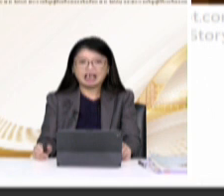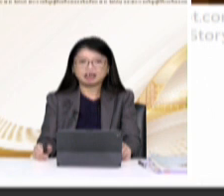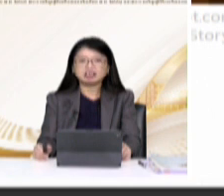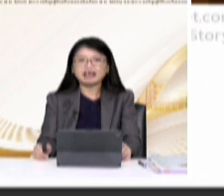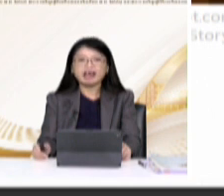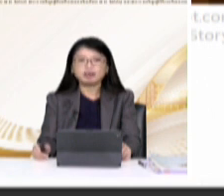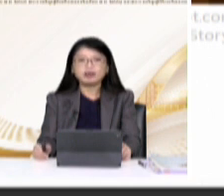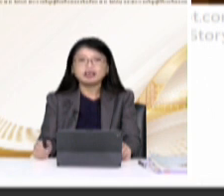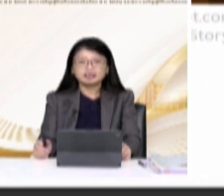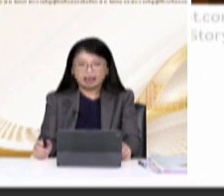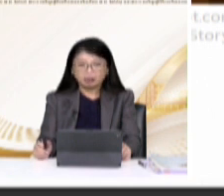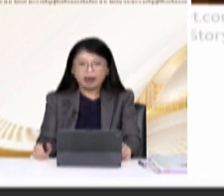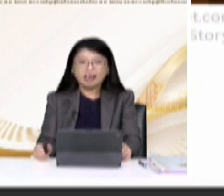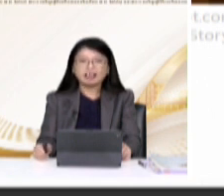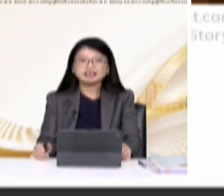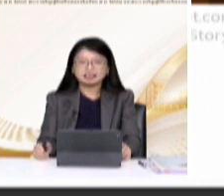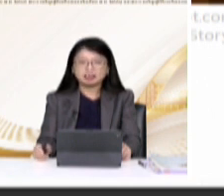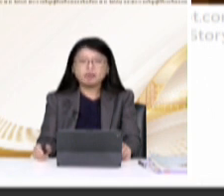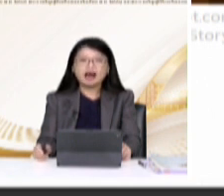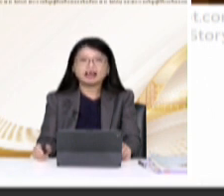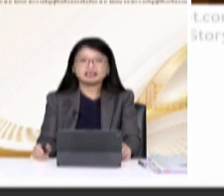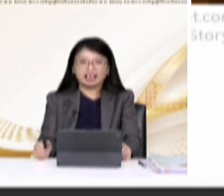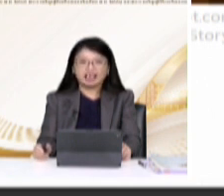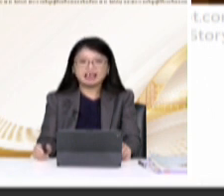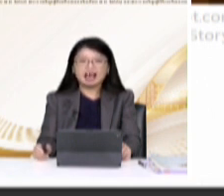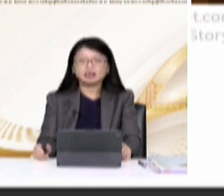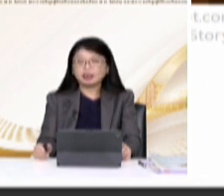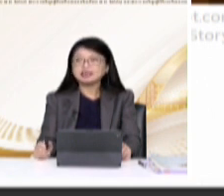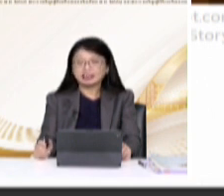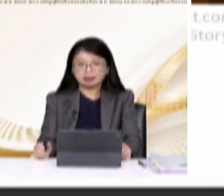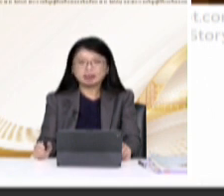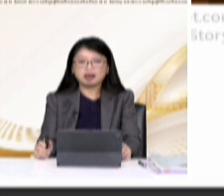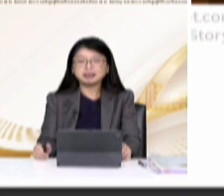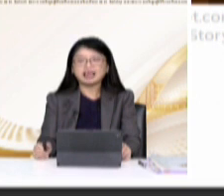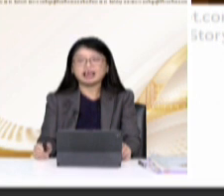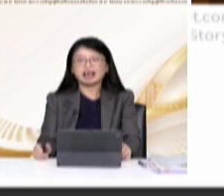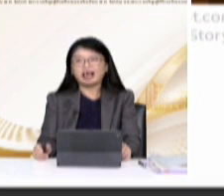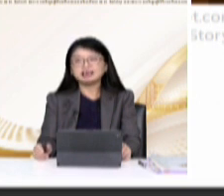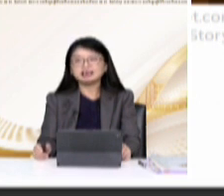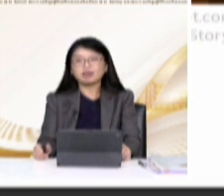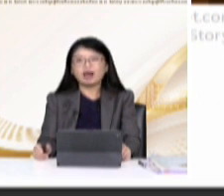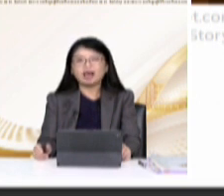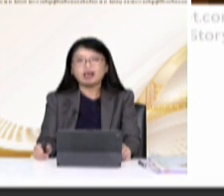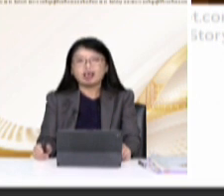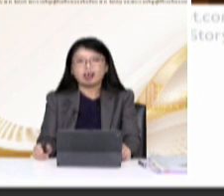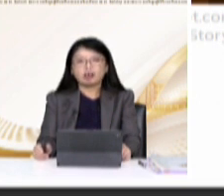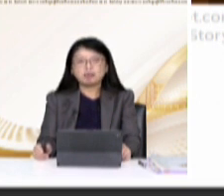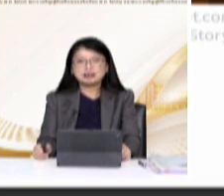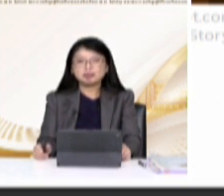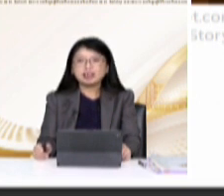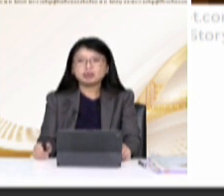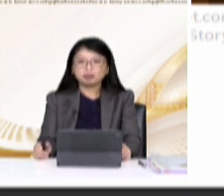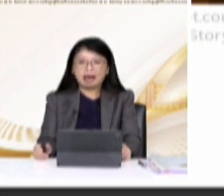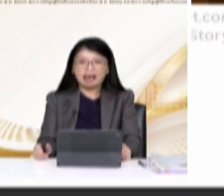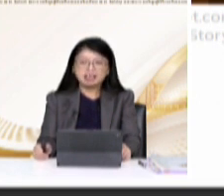าญาก็คือได้แก่พวกศาลแขวงศาลจังหวัดศาลอาญาหรือว่าศาลชำนาญพิเศษนะคะเนื่องจากว่ามันจ